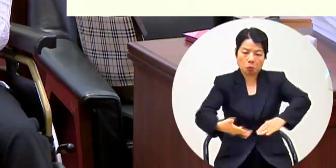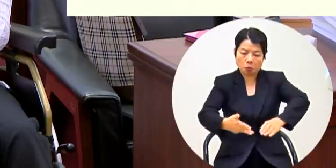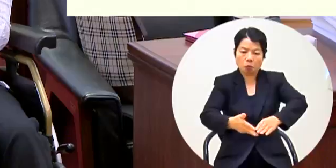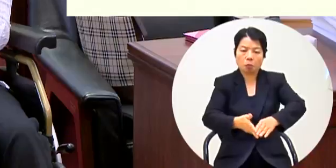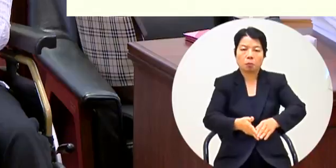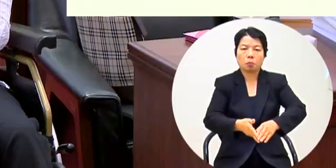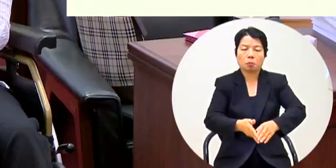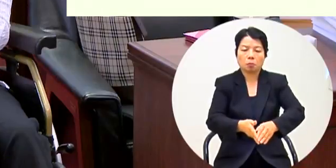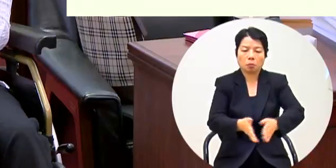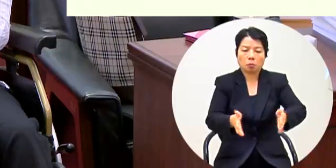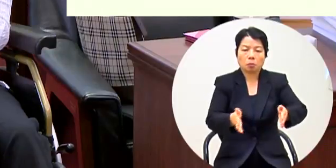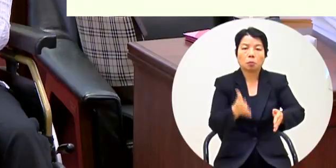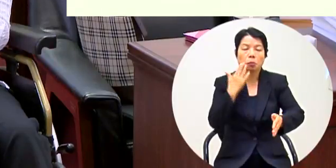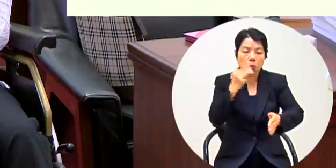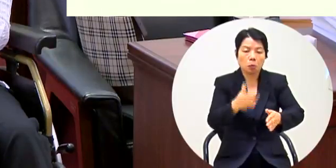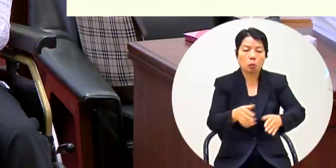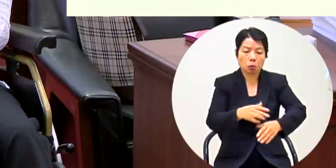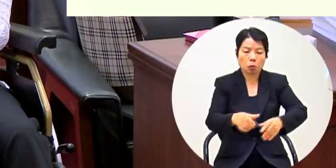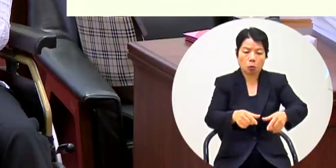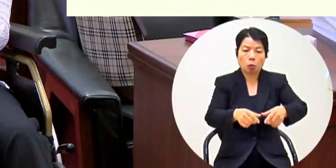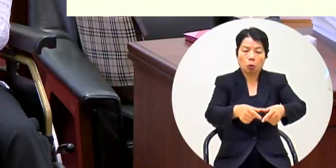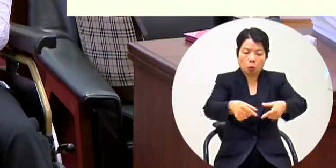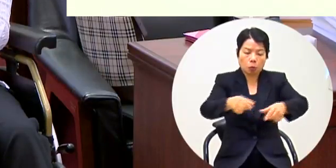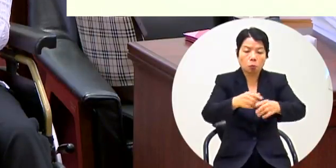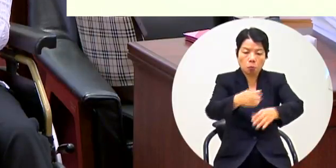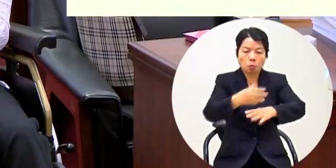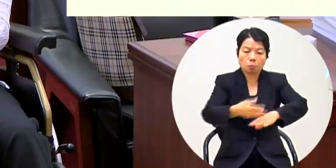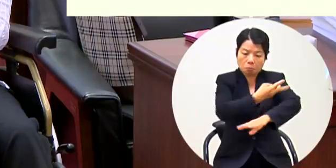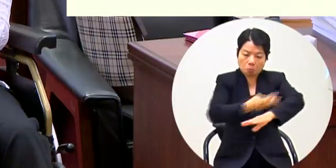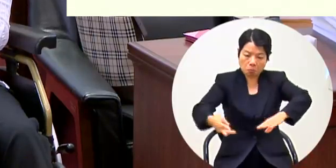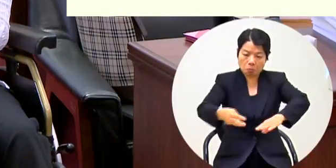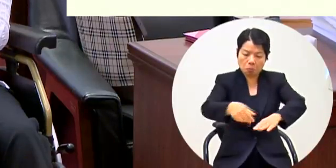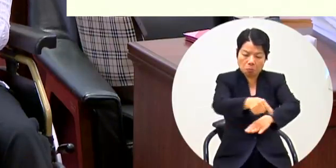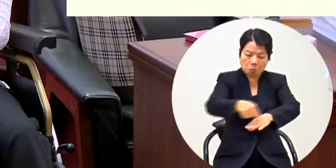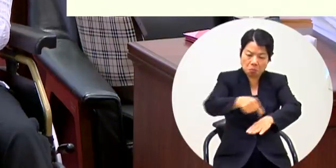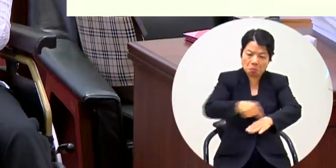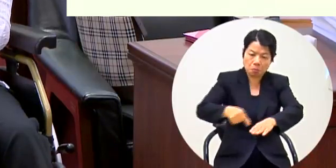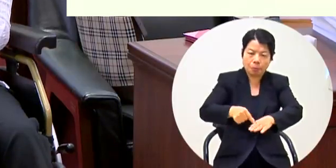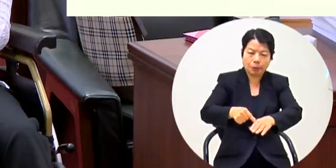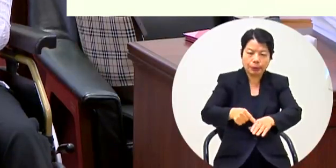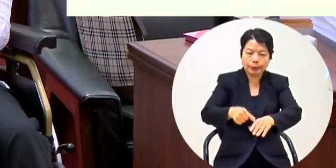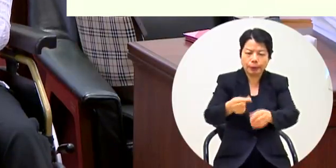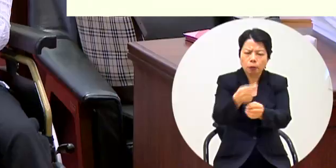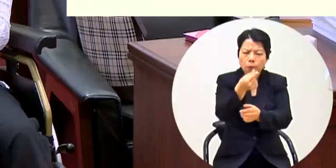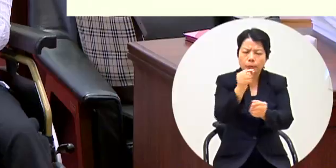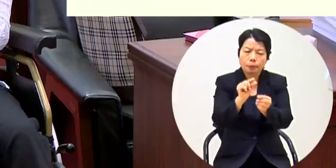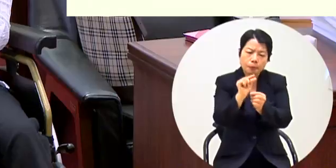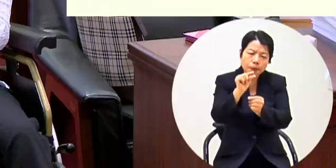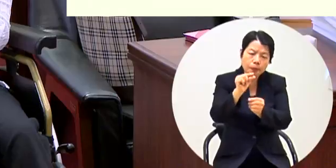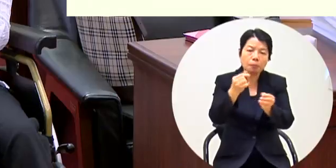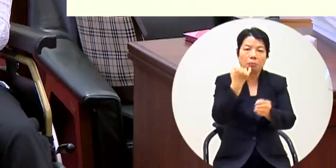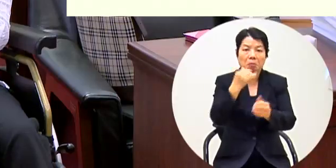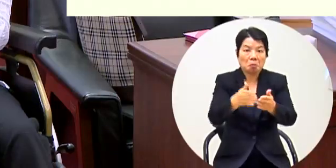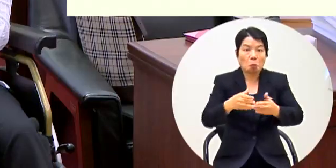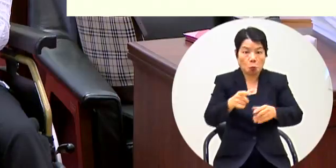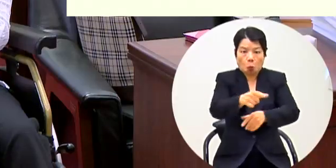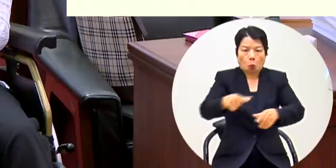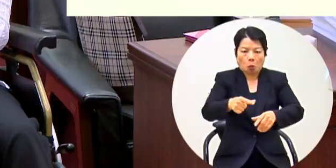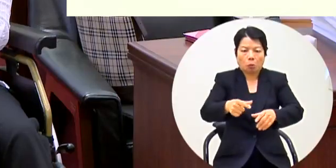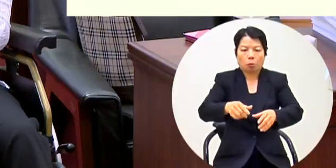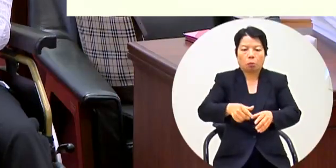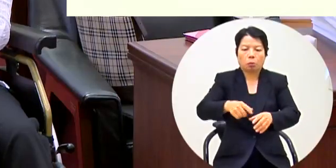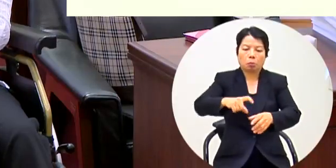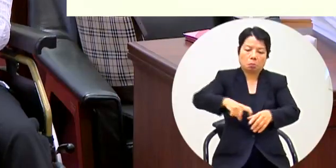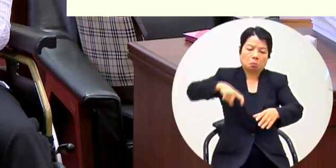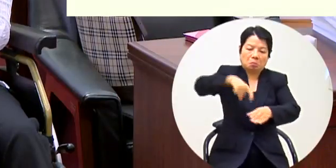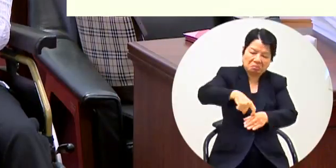住。那当然我看我们的地下水孔目前的隔栅都还好，但是有些部分呢其实可能凸起或者